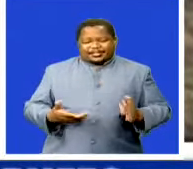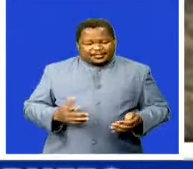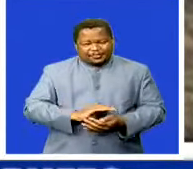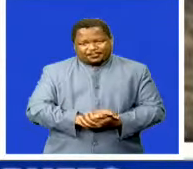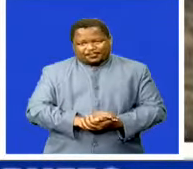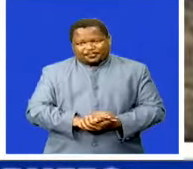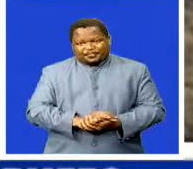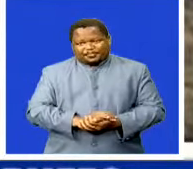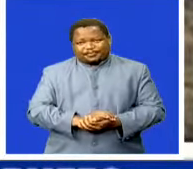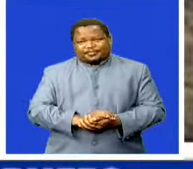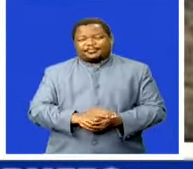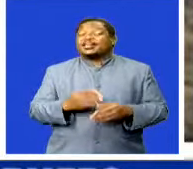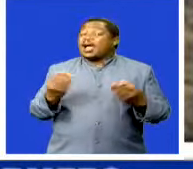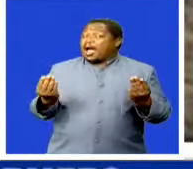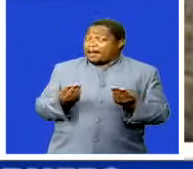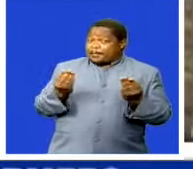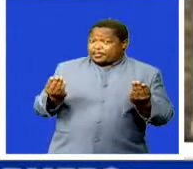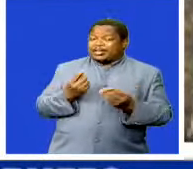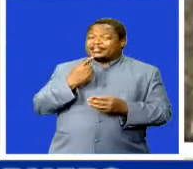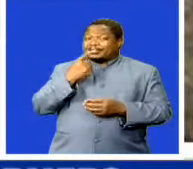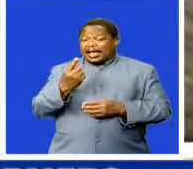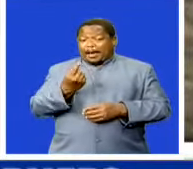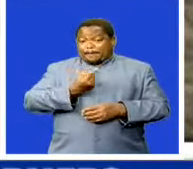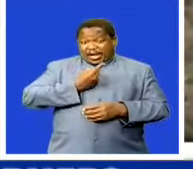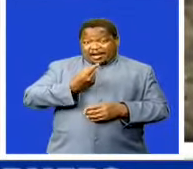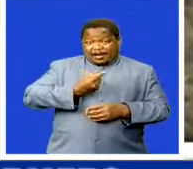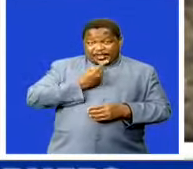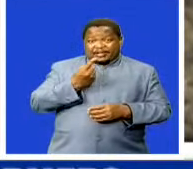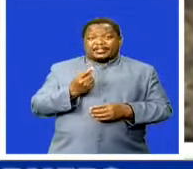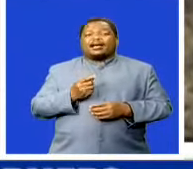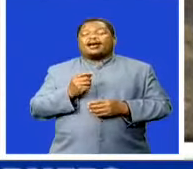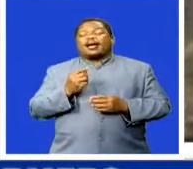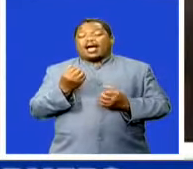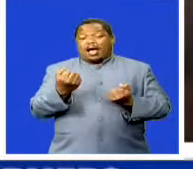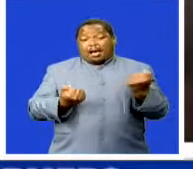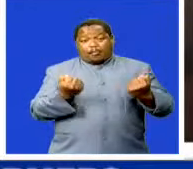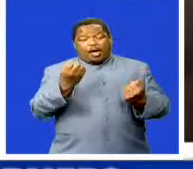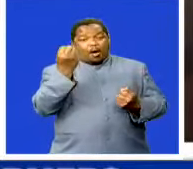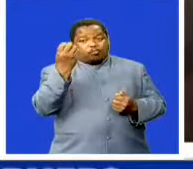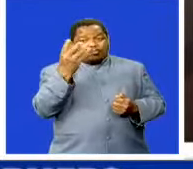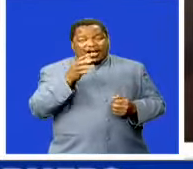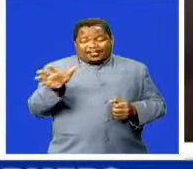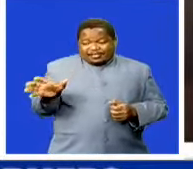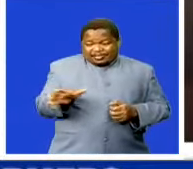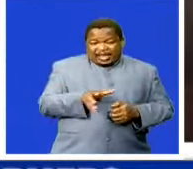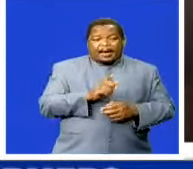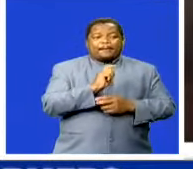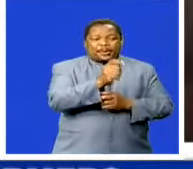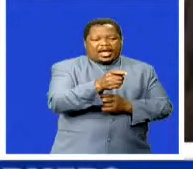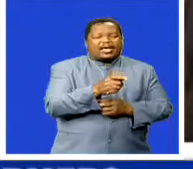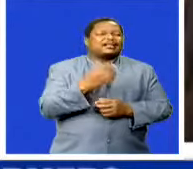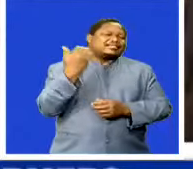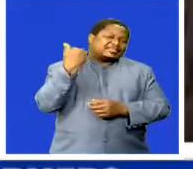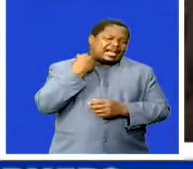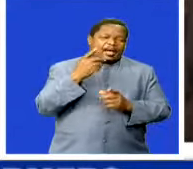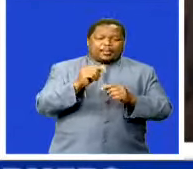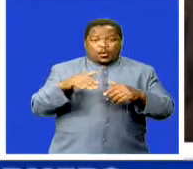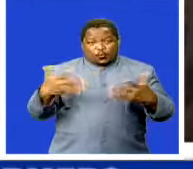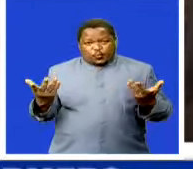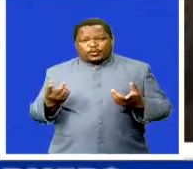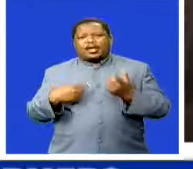letitimele ngulokunye lokubavimbelako labalimi kuthi balime ngelizinga lelifanele kanzi naleto